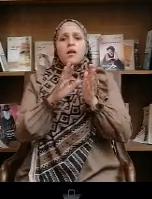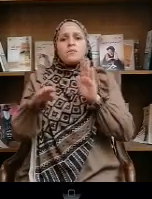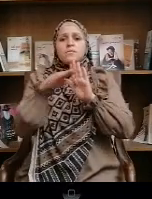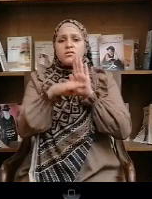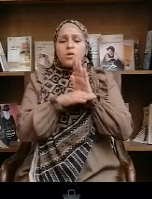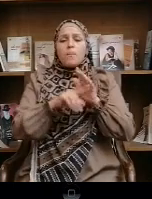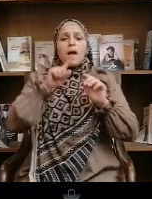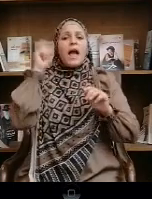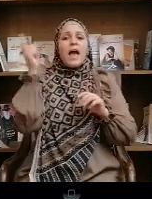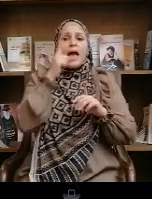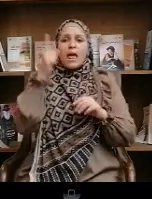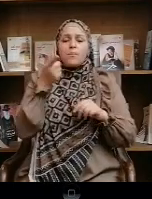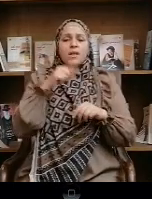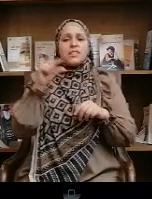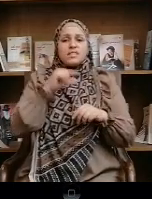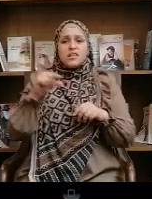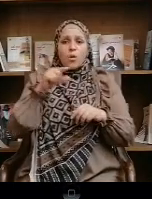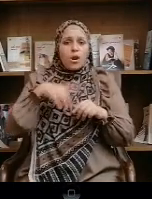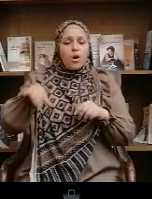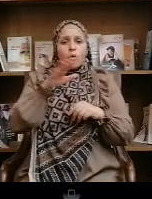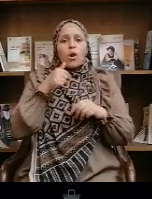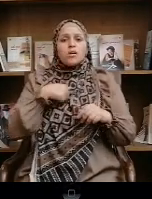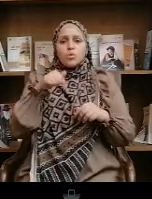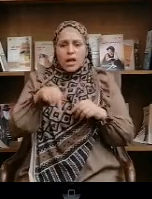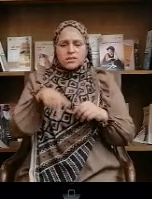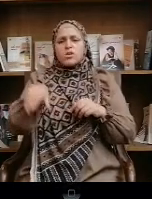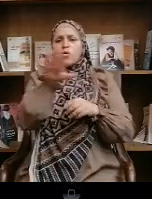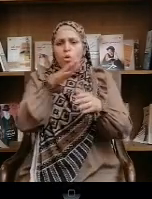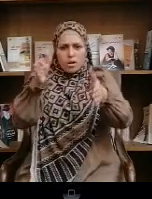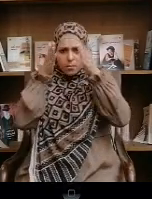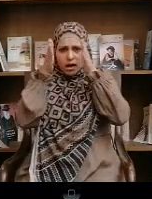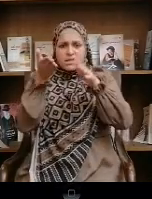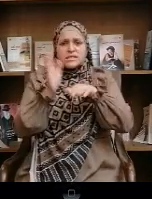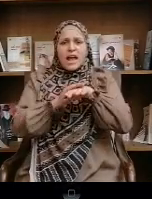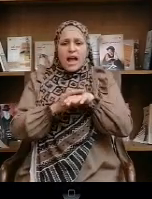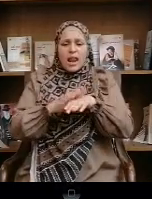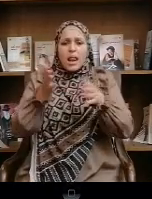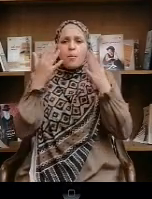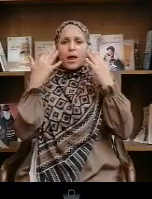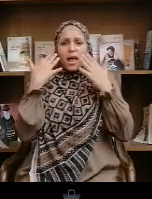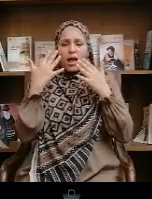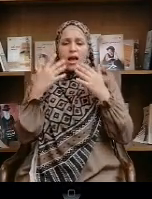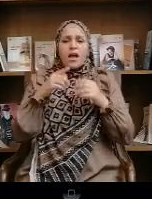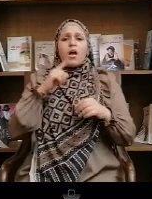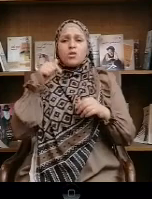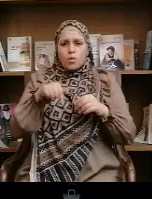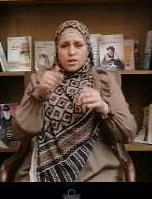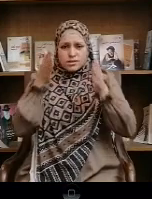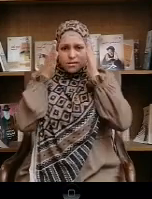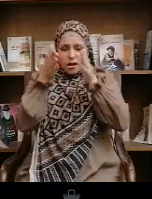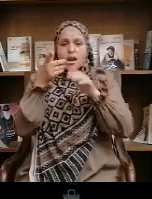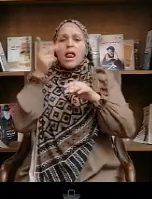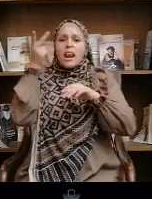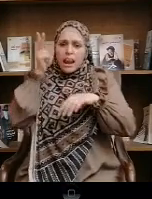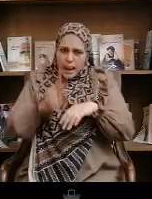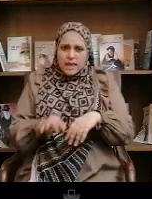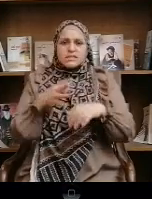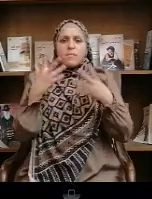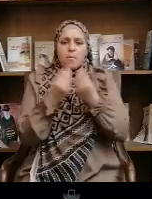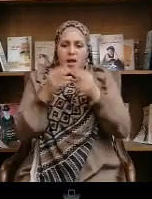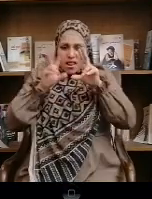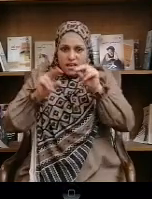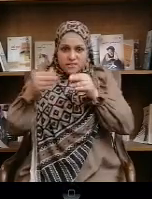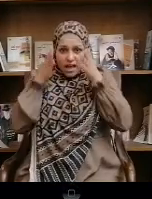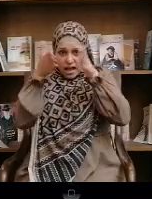بقدر اهتمام الدول بملف التغير المناخي دلوقتي والتحرك عالميا كذلك لابد من التحرك ايضا